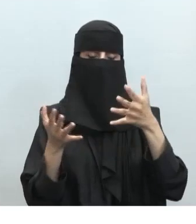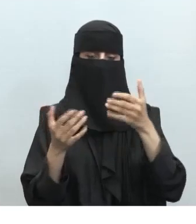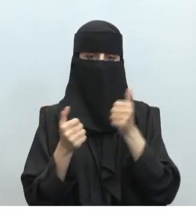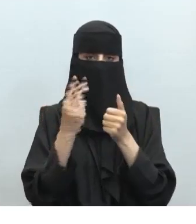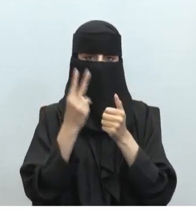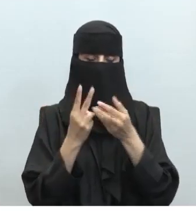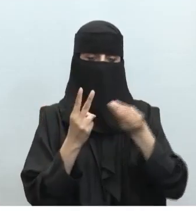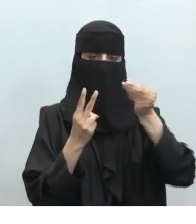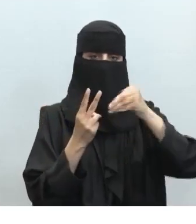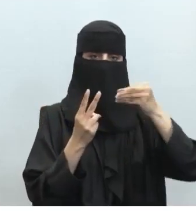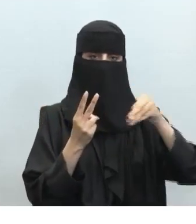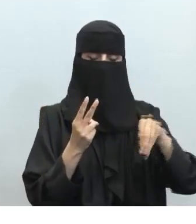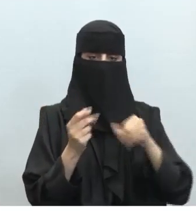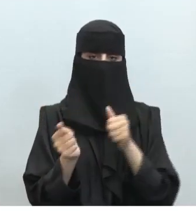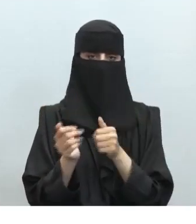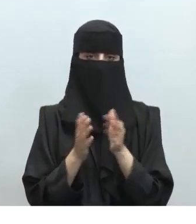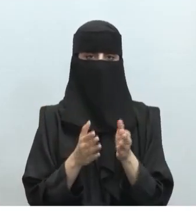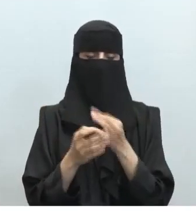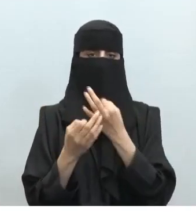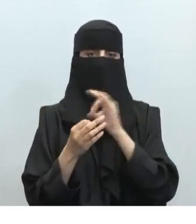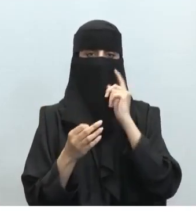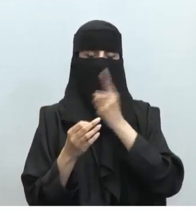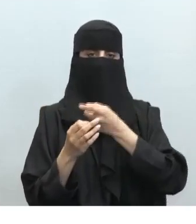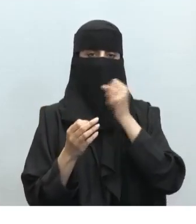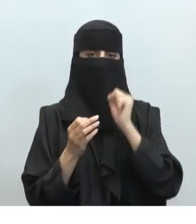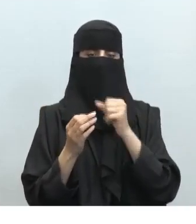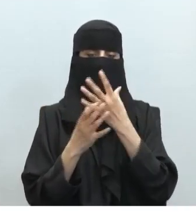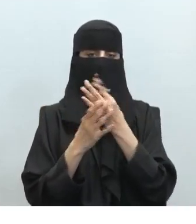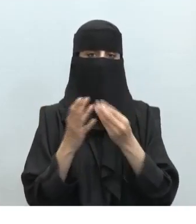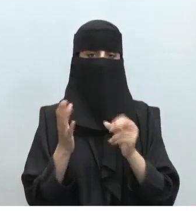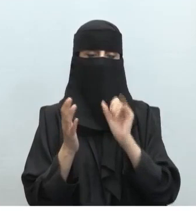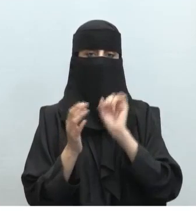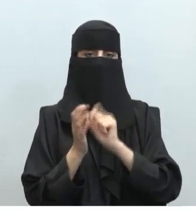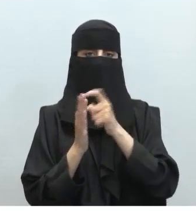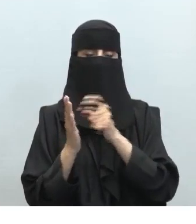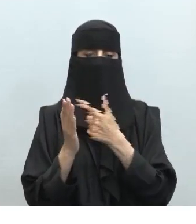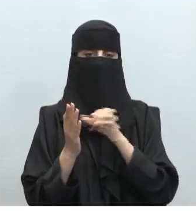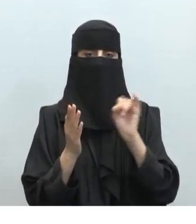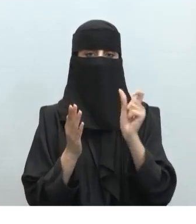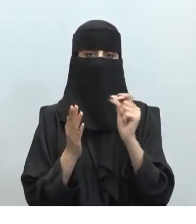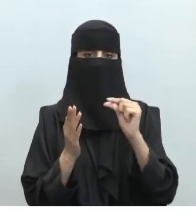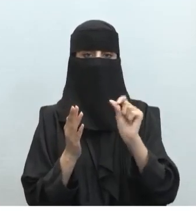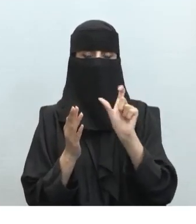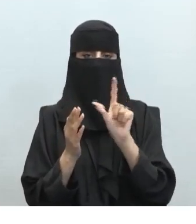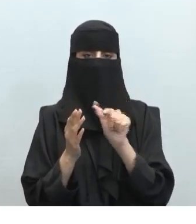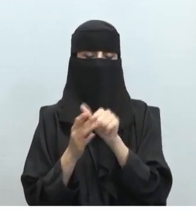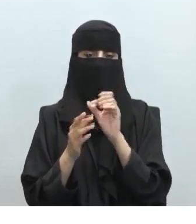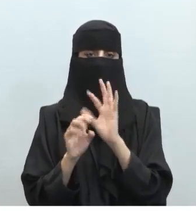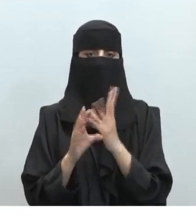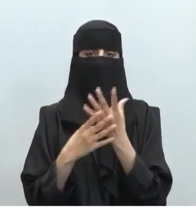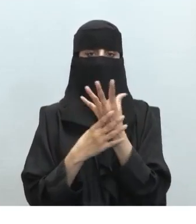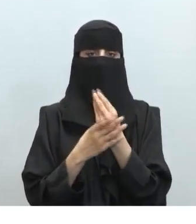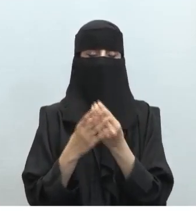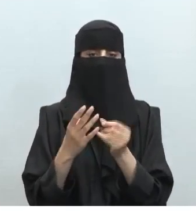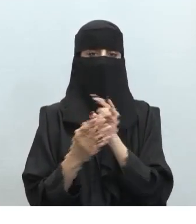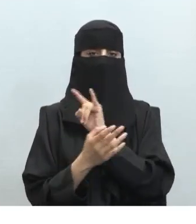اذا نحن تعلمنا في مندل عندما نعبر ان الوراثه المندليه او او الوراثه المعقده او نماط الوراثه المعقده هي الوراثه اللام